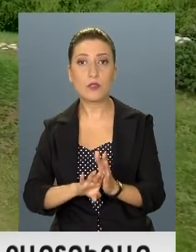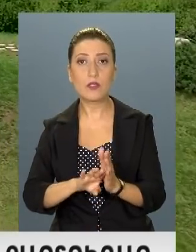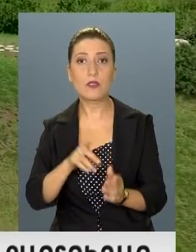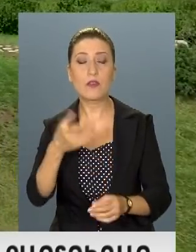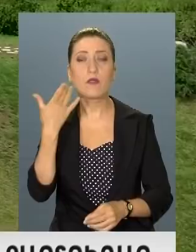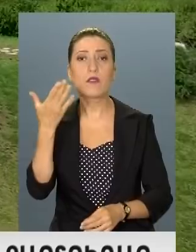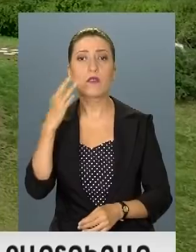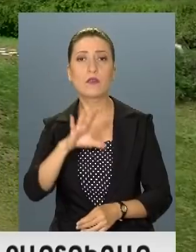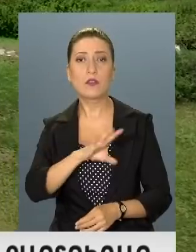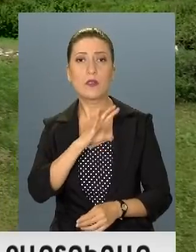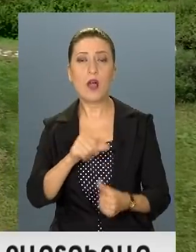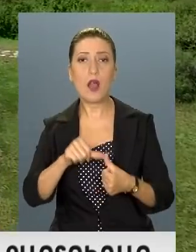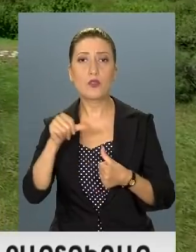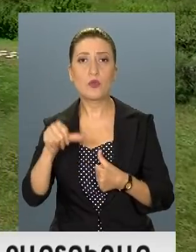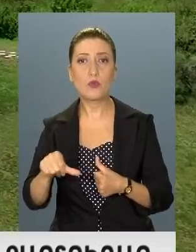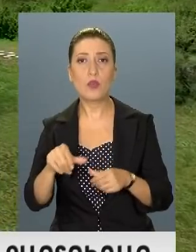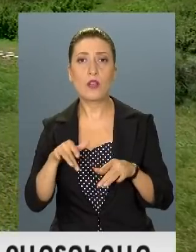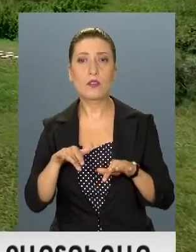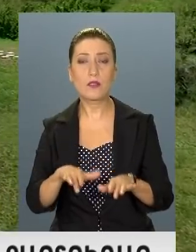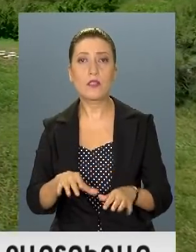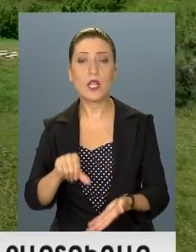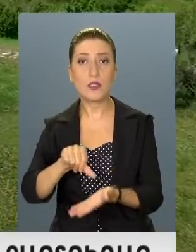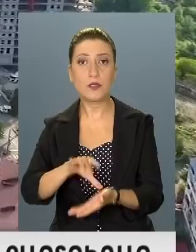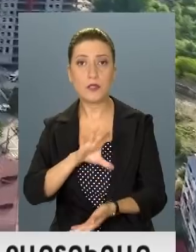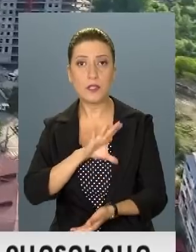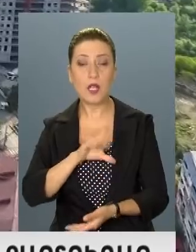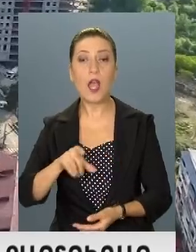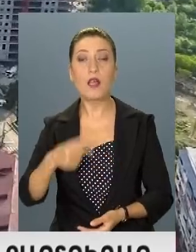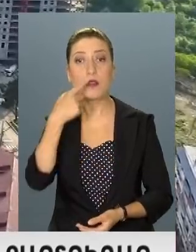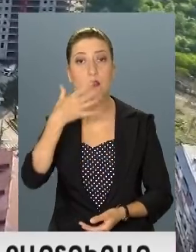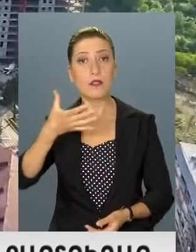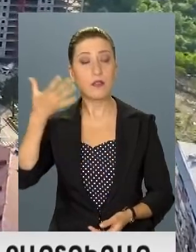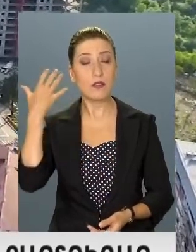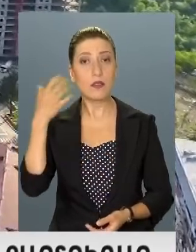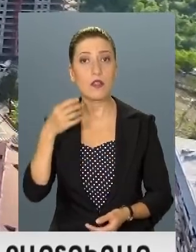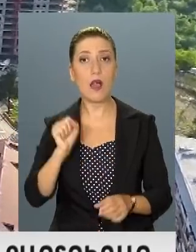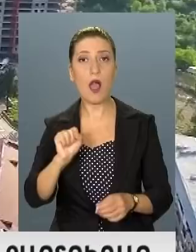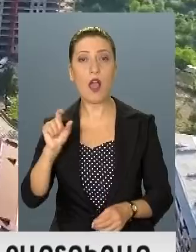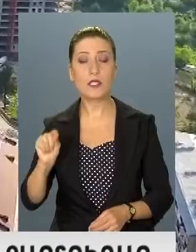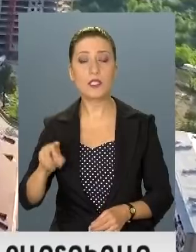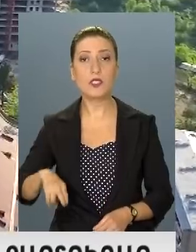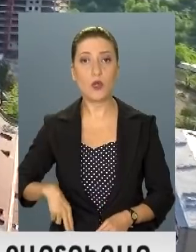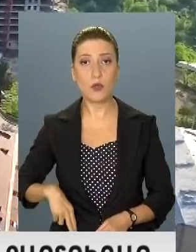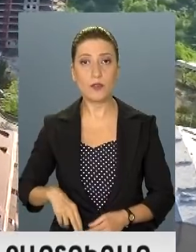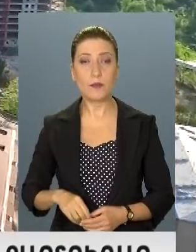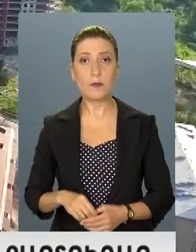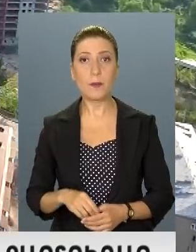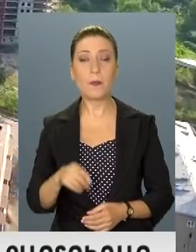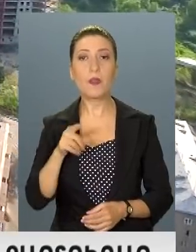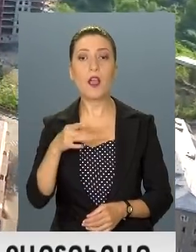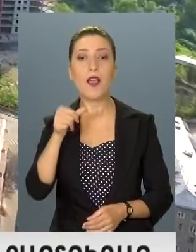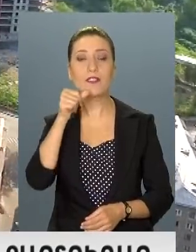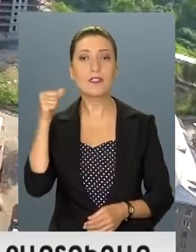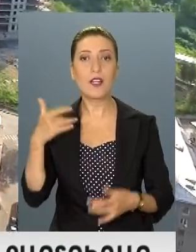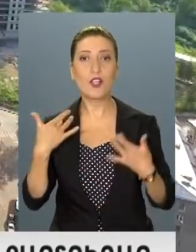հատուկ հանձնարարությունների գծով ներկայացուցիչն էր, իսկ դրանից առաջ ազգային անտանգության ծառայության տնօրենը, որը անցած տարի